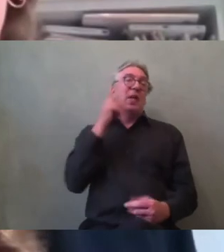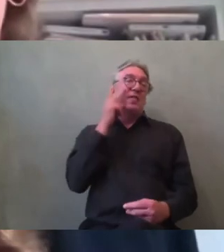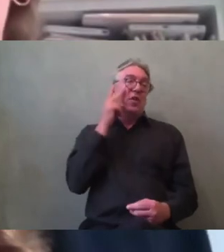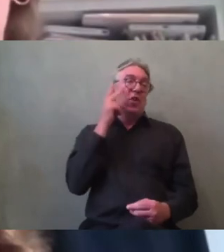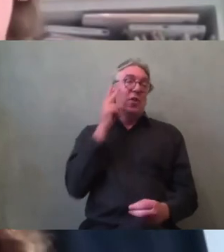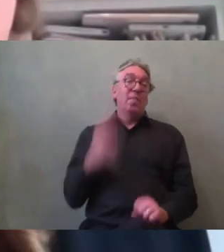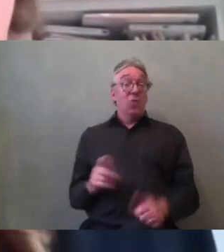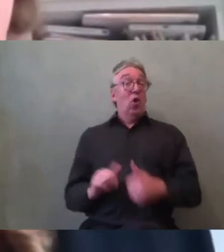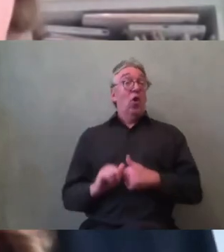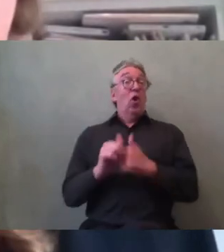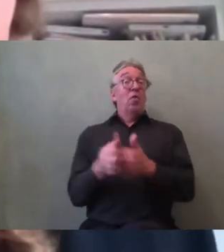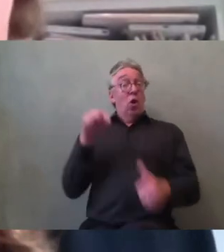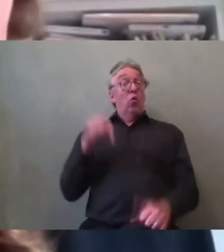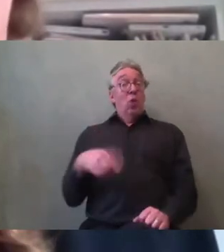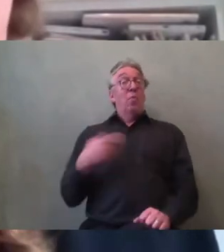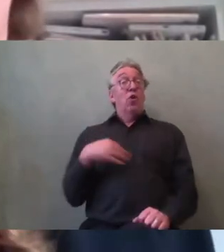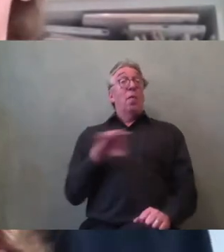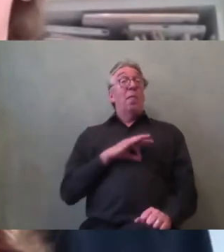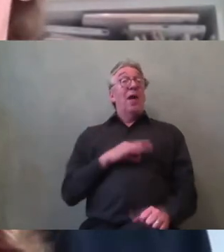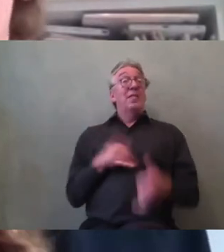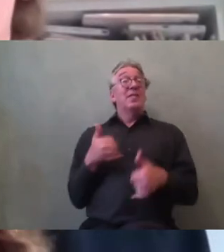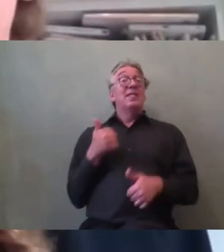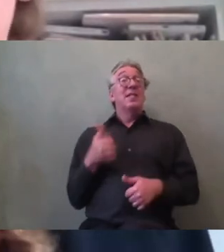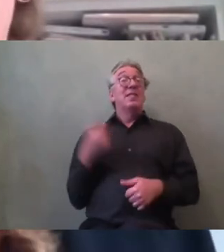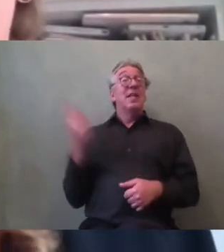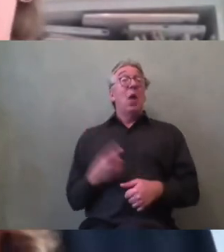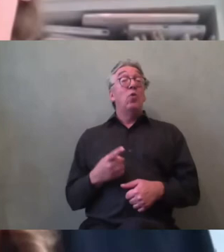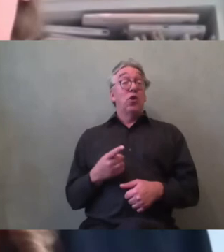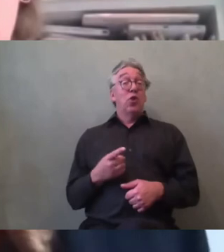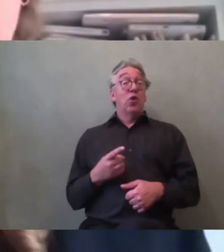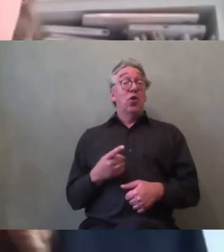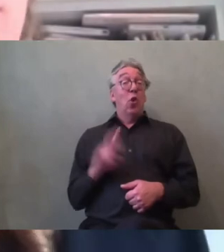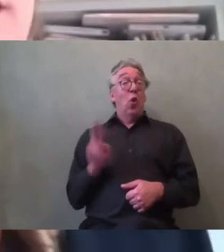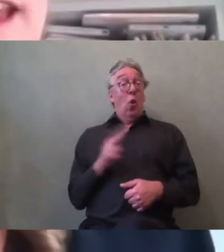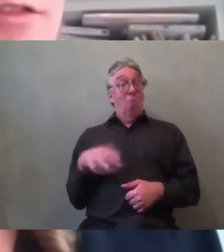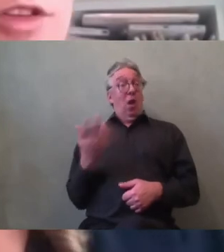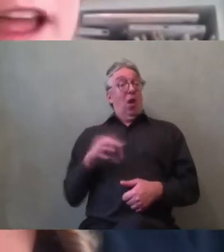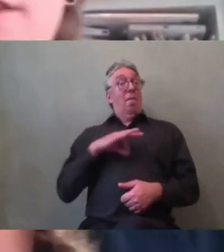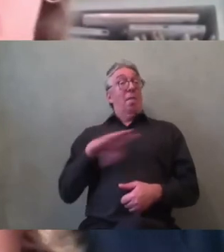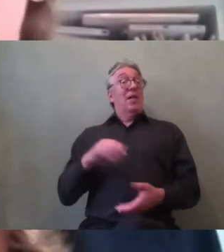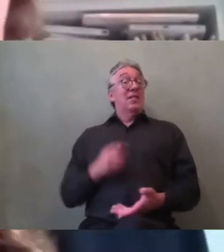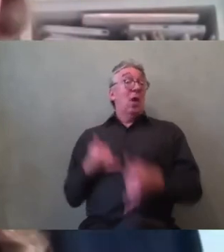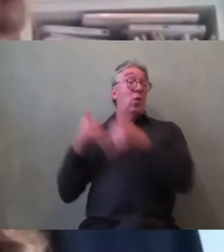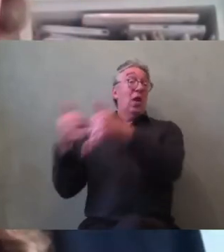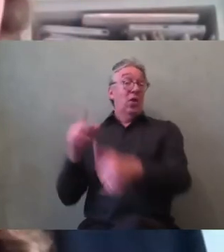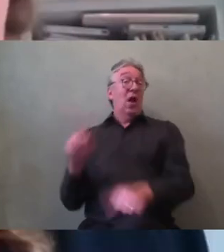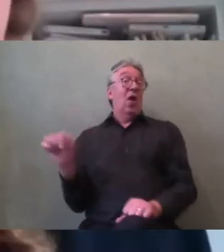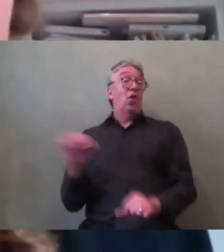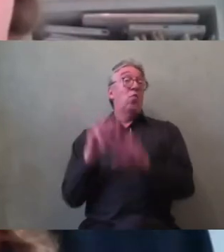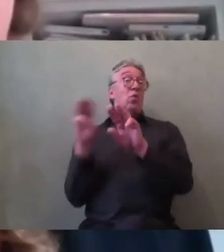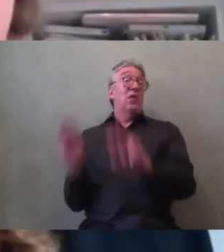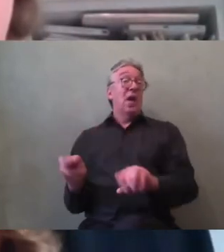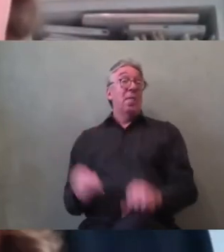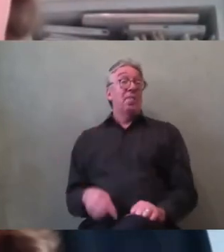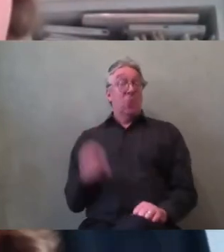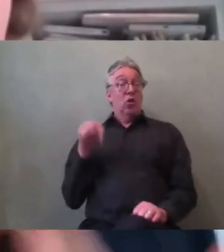een prijzenpot van €60.000 mogen vergeven aan andere musea. En dat we dit jaar alweer voor de 5e keer deze prijs kunnen